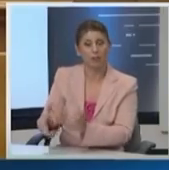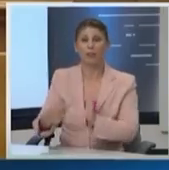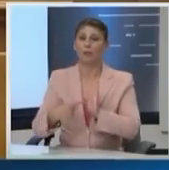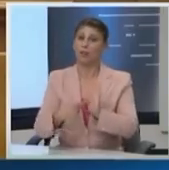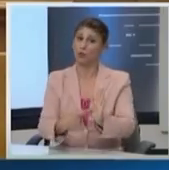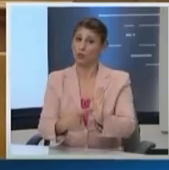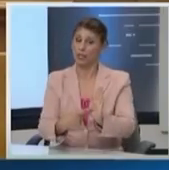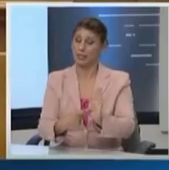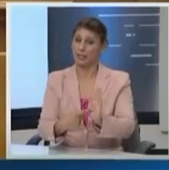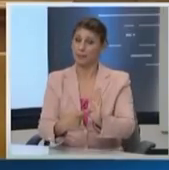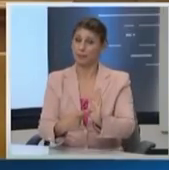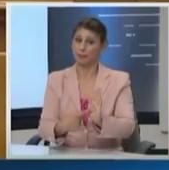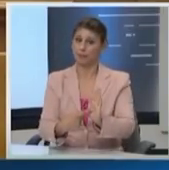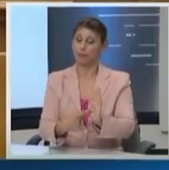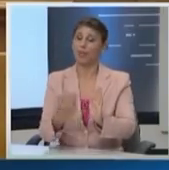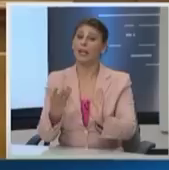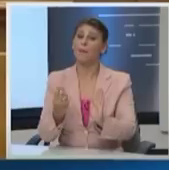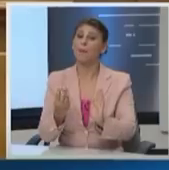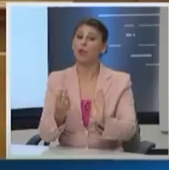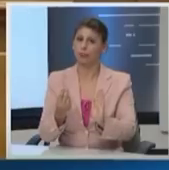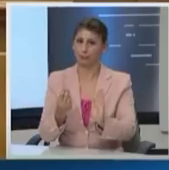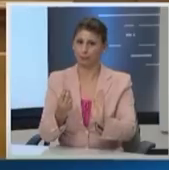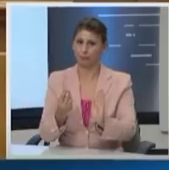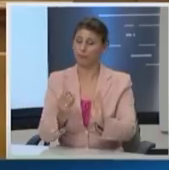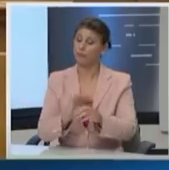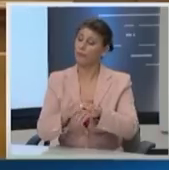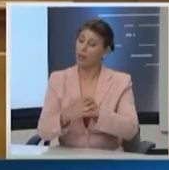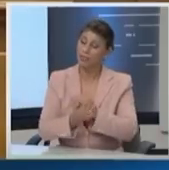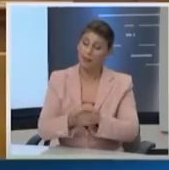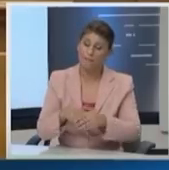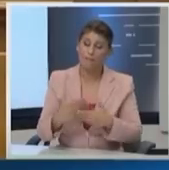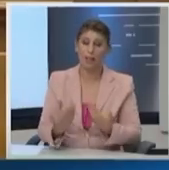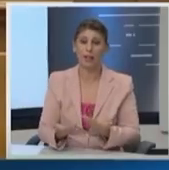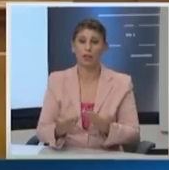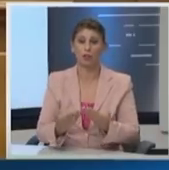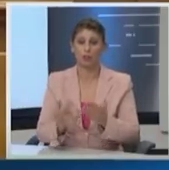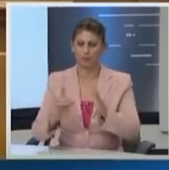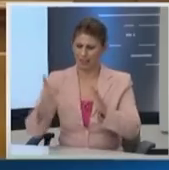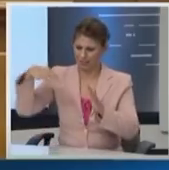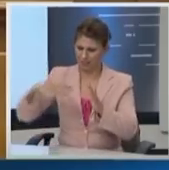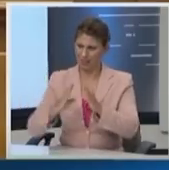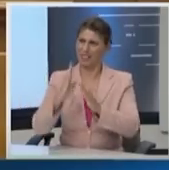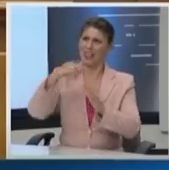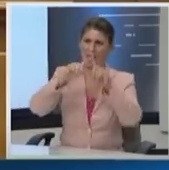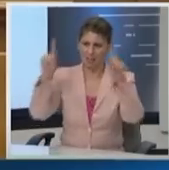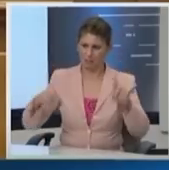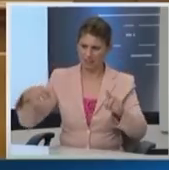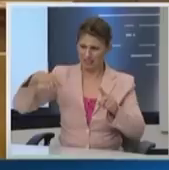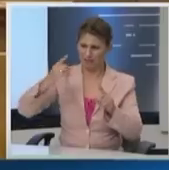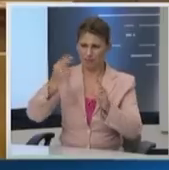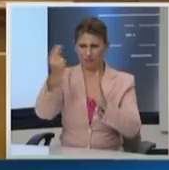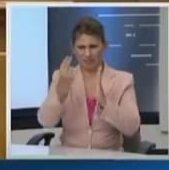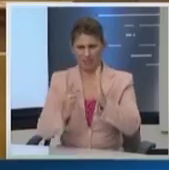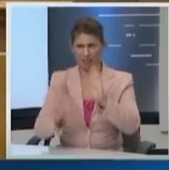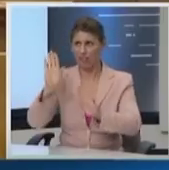Παρουσιάσατε όμως και ένα πολύ ενδιαφέρον διάγραμμα. Αναφέρθηκε